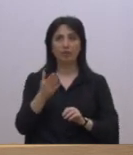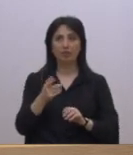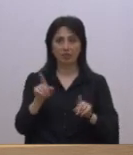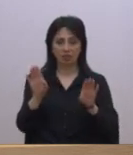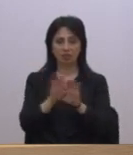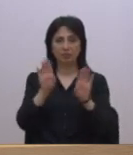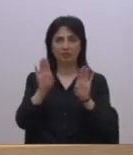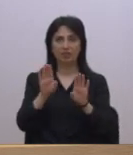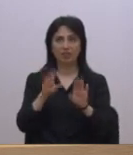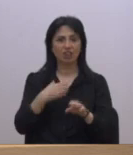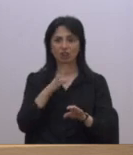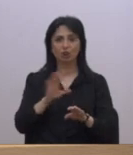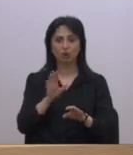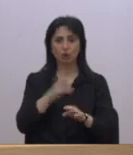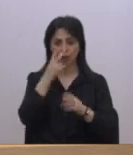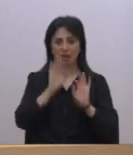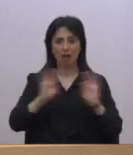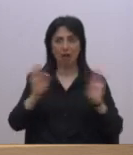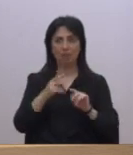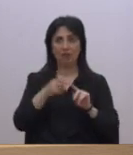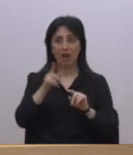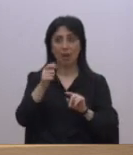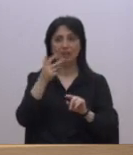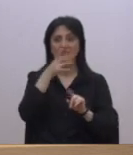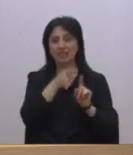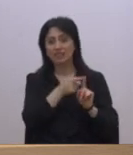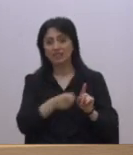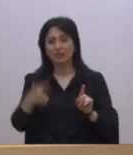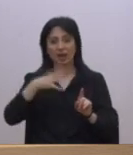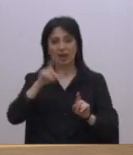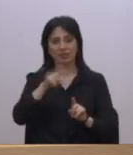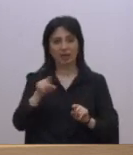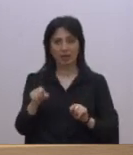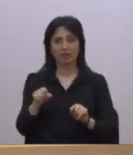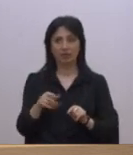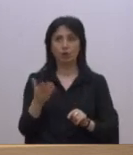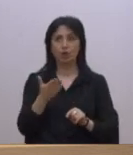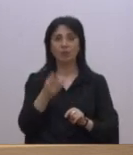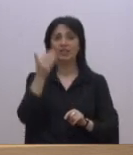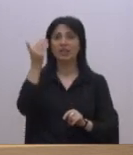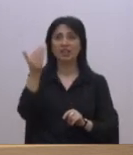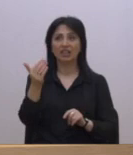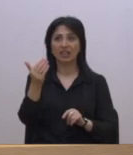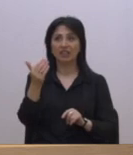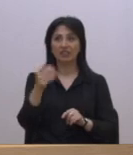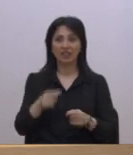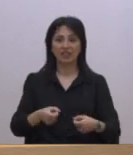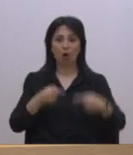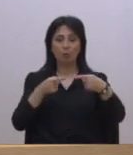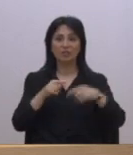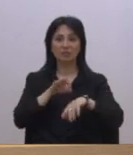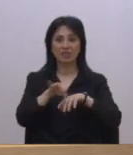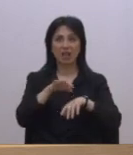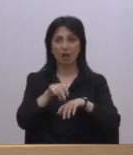უდრეკად, შეუშინებლად გამოხატავს ამდენი ხნის მანძილზე ქართველი ხალხი, რომელსაც თქვენ დაუპირისპირეთ